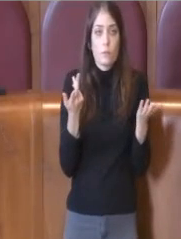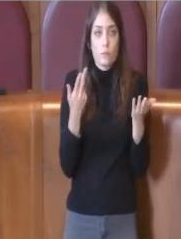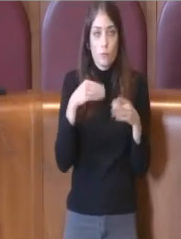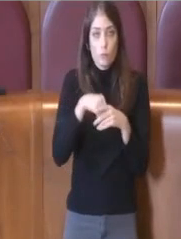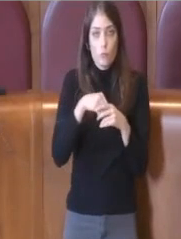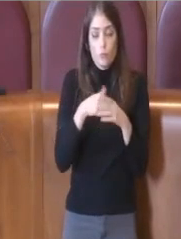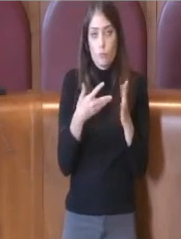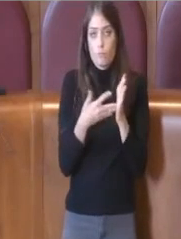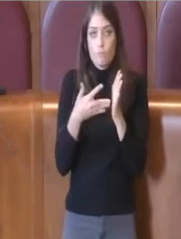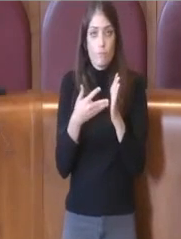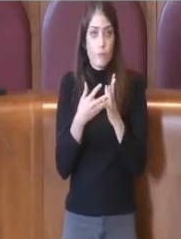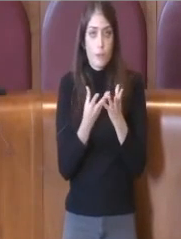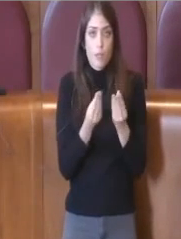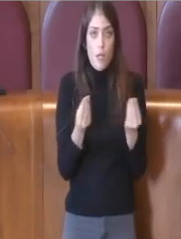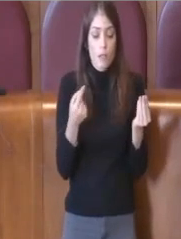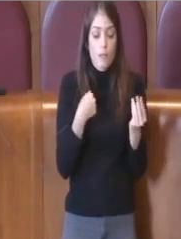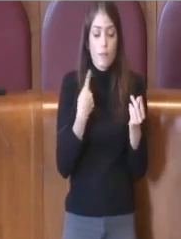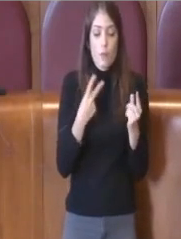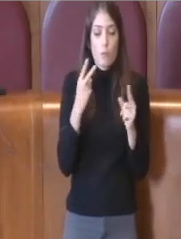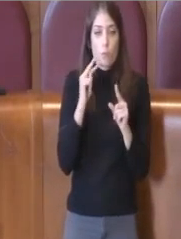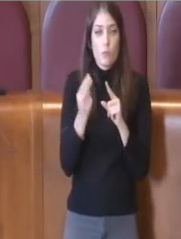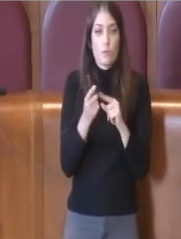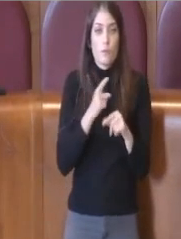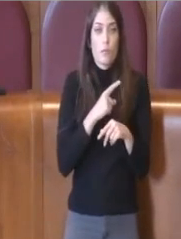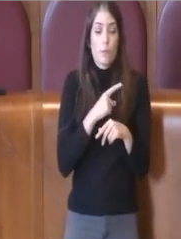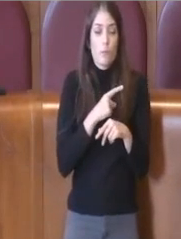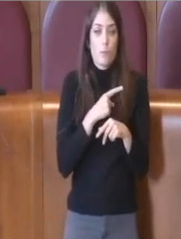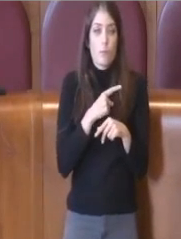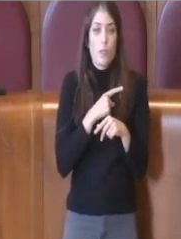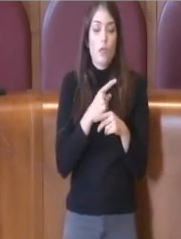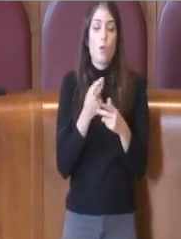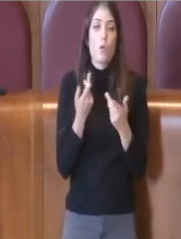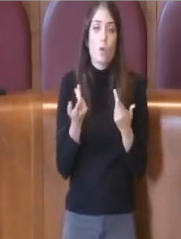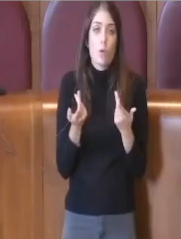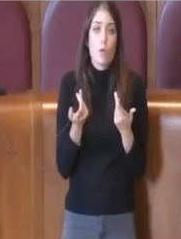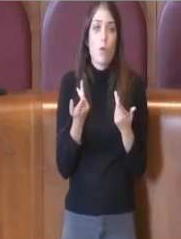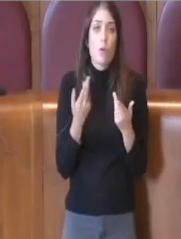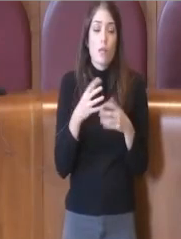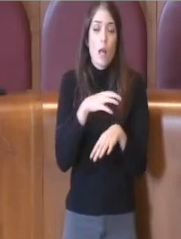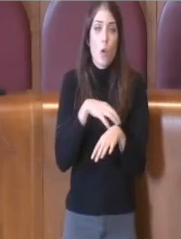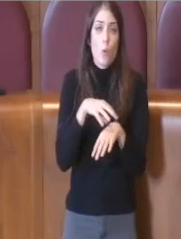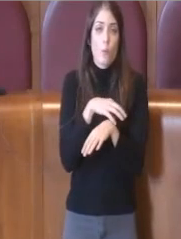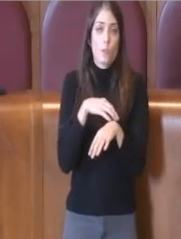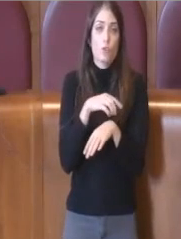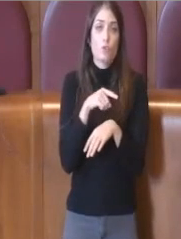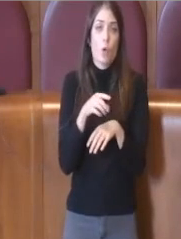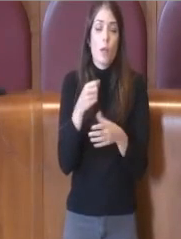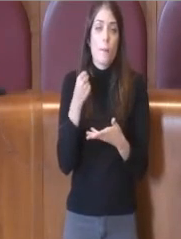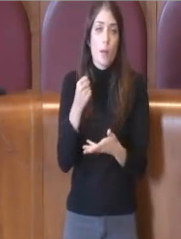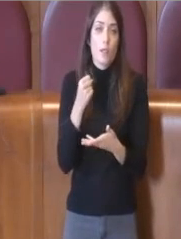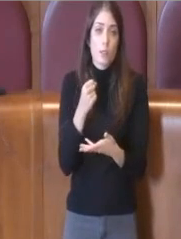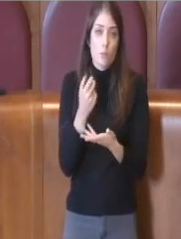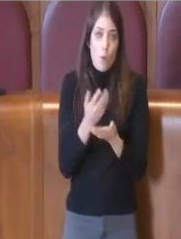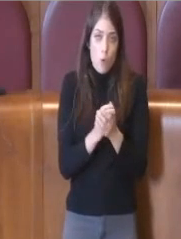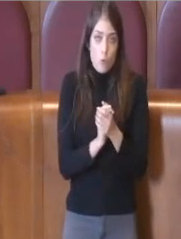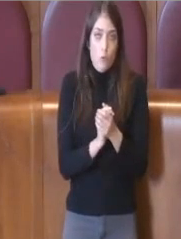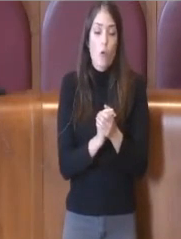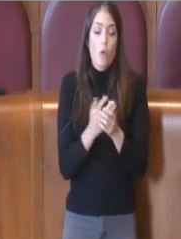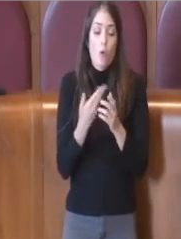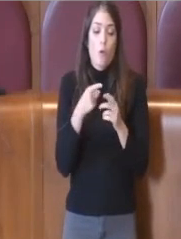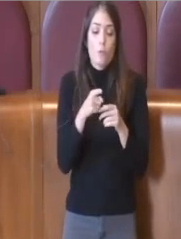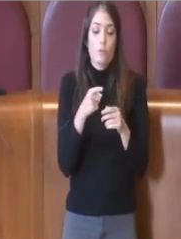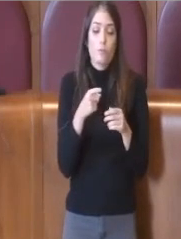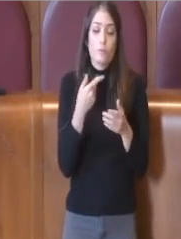il mio punto di vista personale che non è stato esplicitato poi nella commissione patrimonio che ha reso parere di astensione